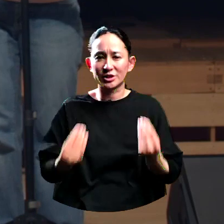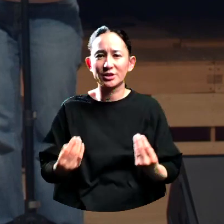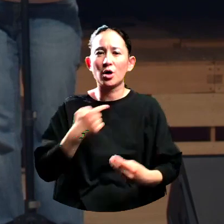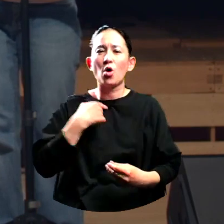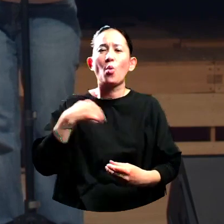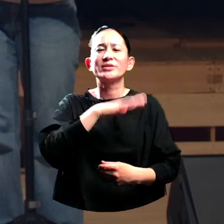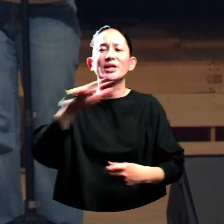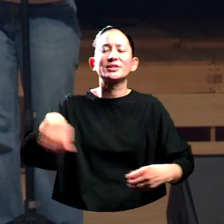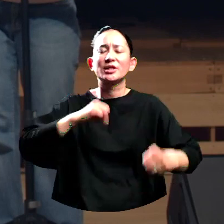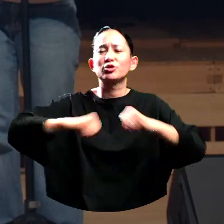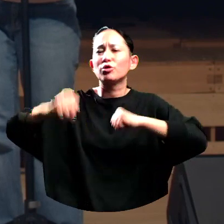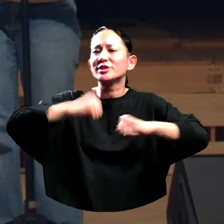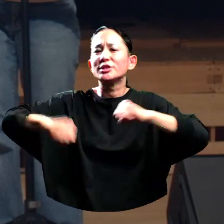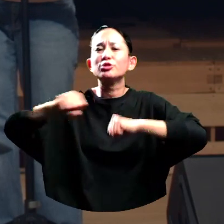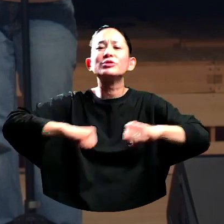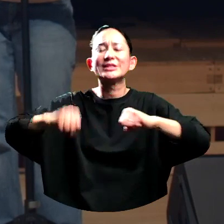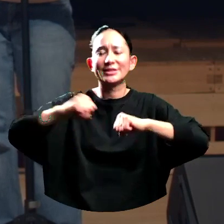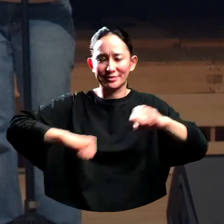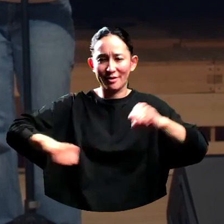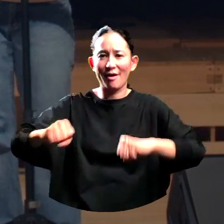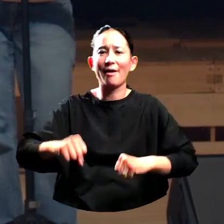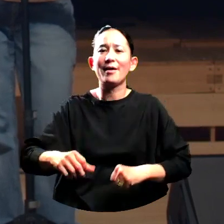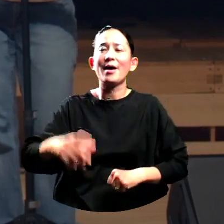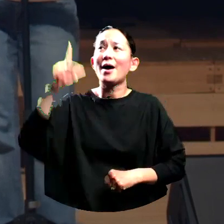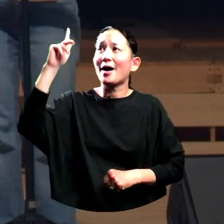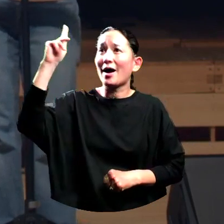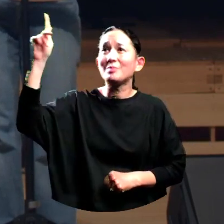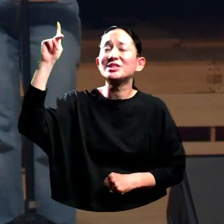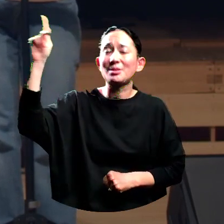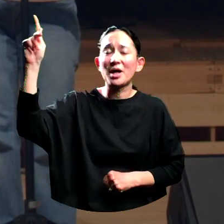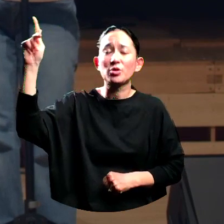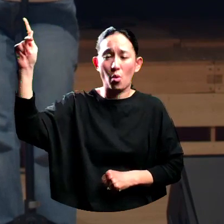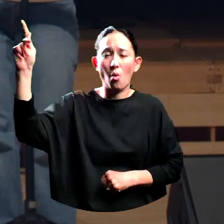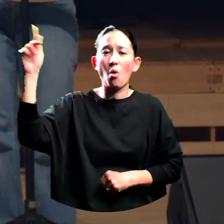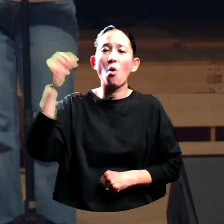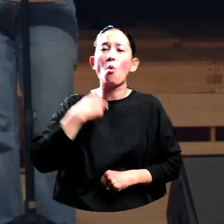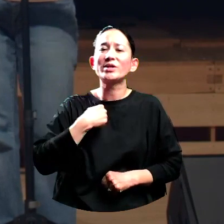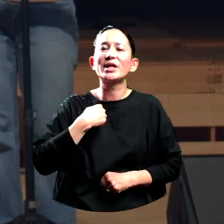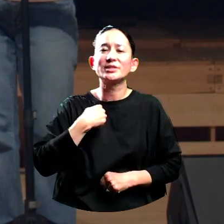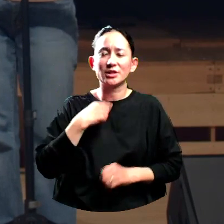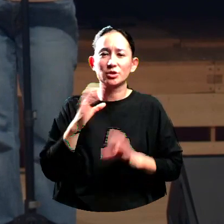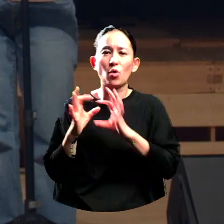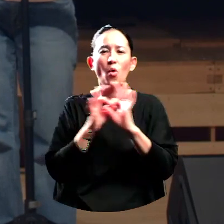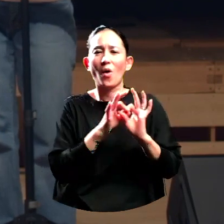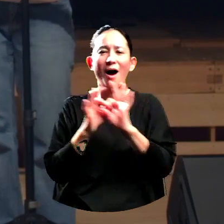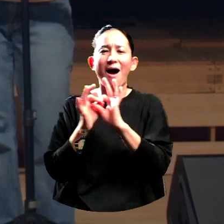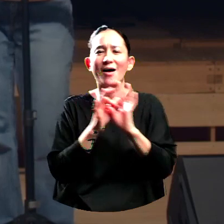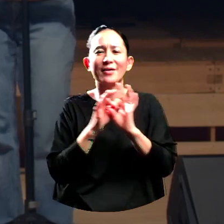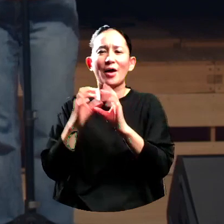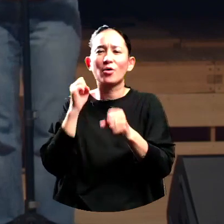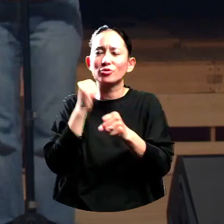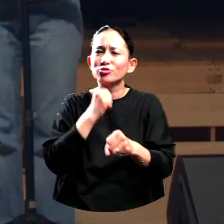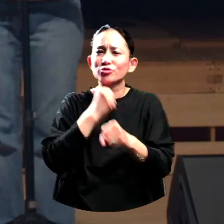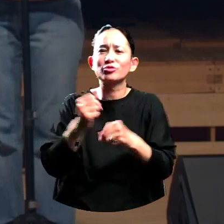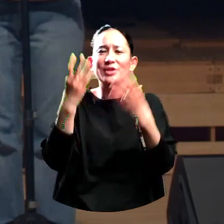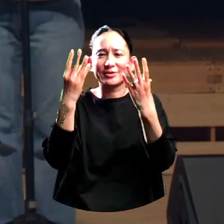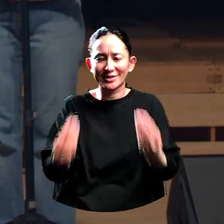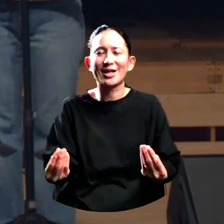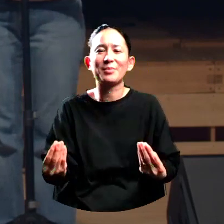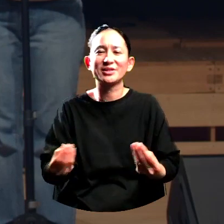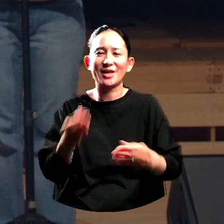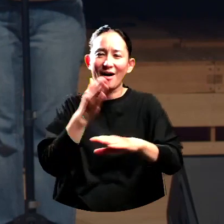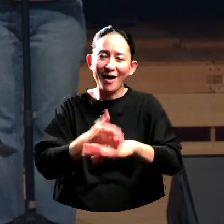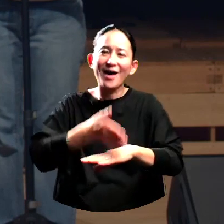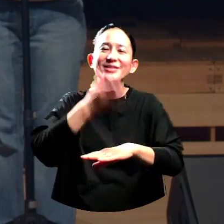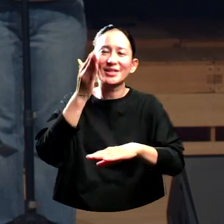なる神様との関係を築けるようにしてくださいました。今日私たちの心を感謝で満たしてお祈りしましょう。 Let's